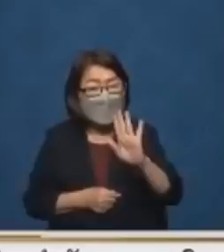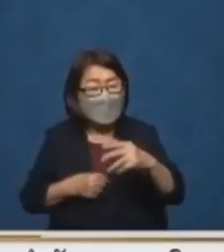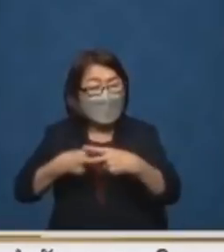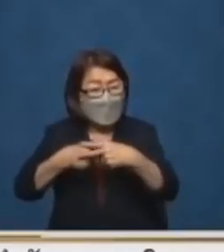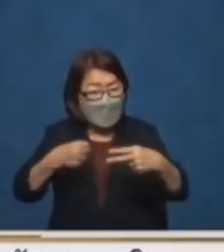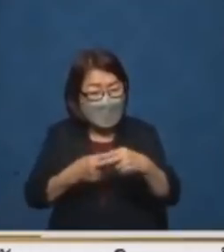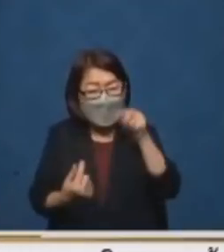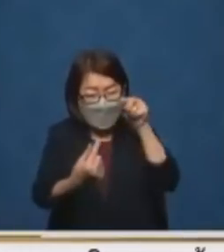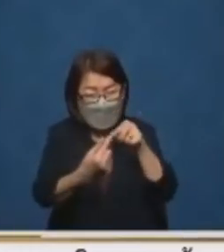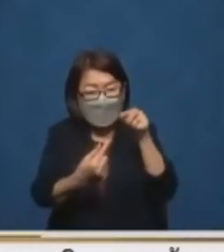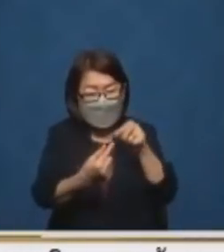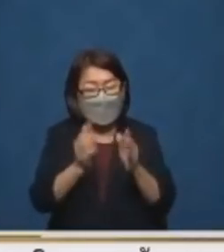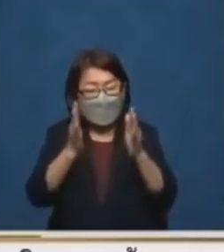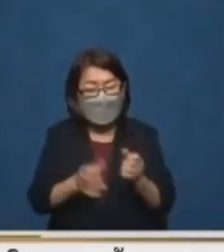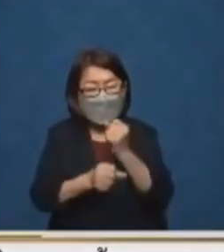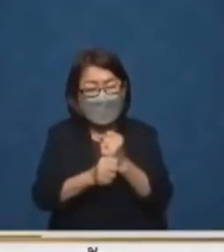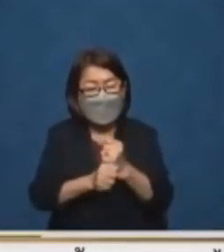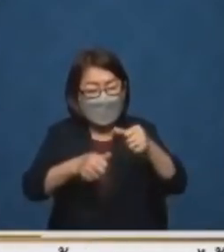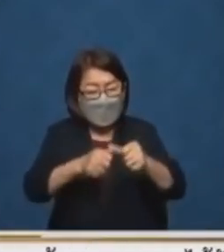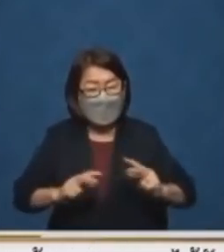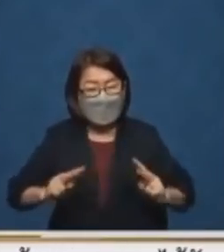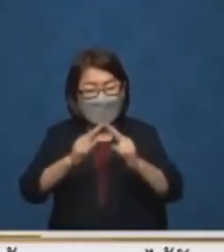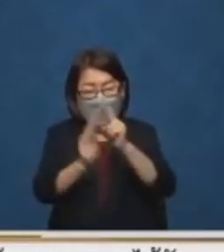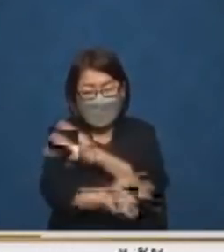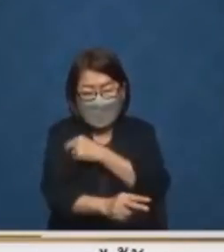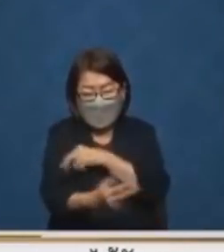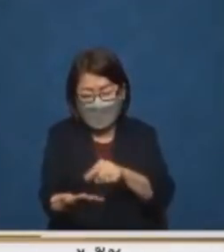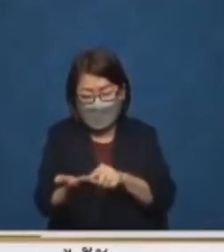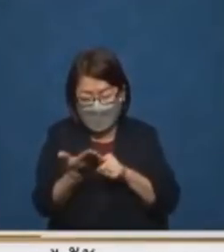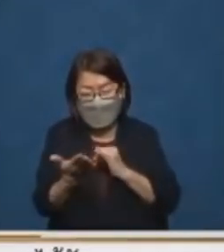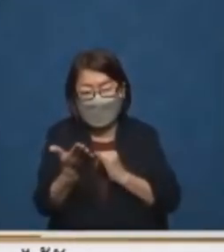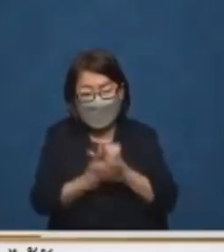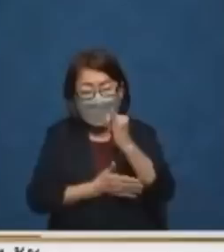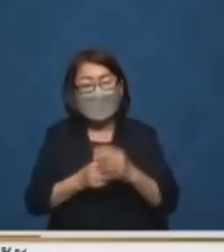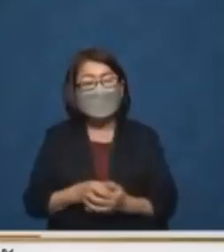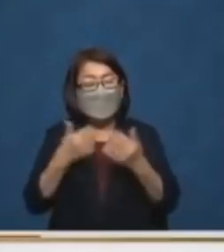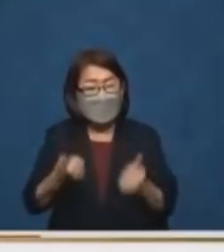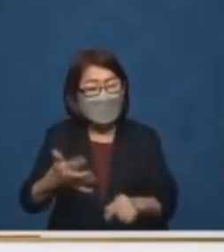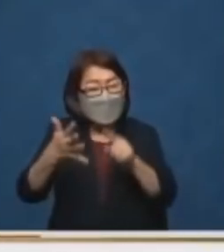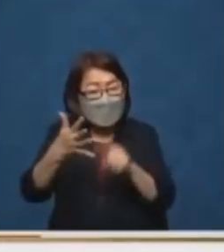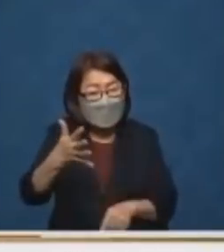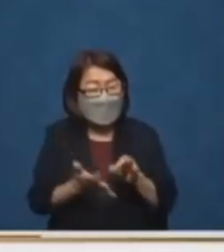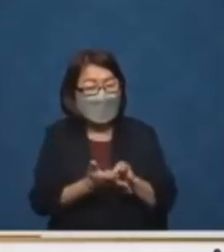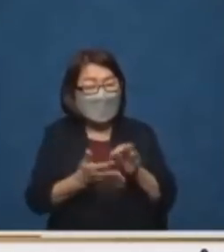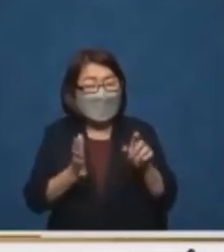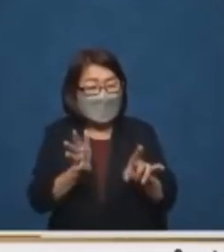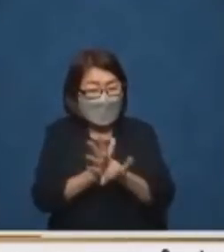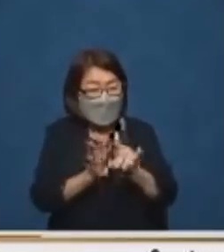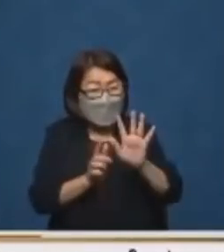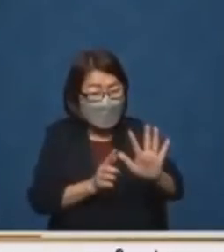กัวง สา สุข ให้กผม มา จน เช้ ทง ลาสุด การ จัด สือ ครั้ง ท ห้า